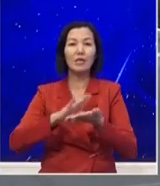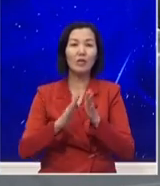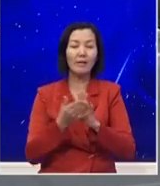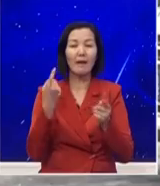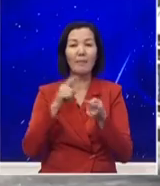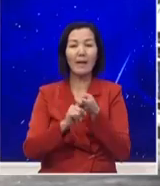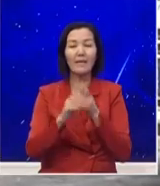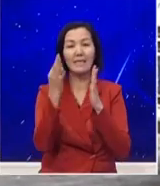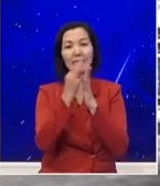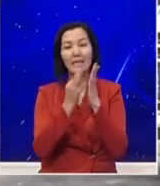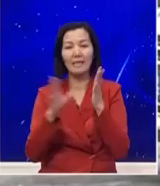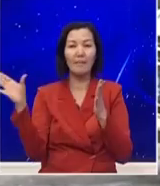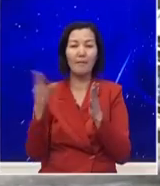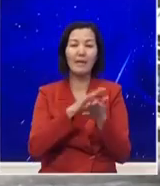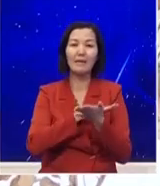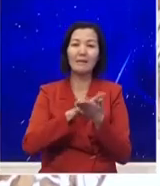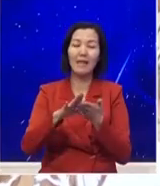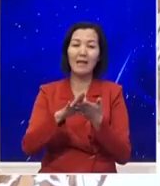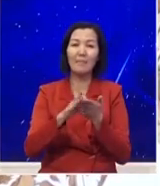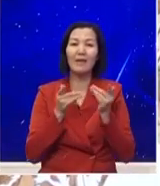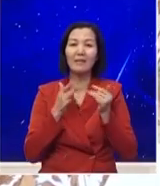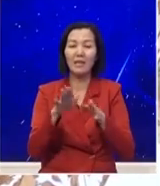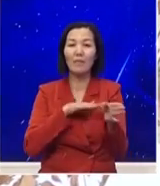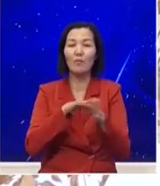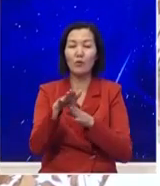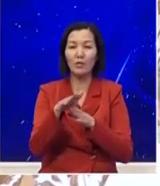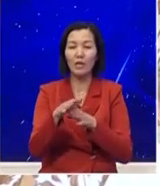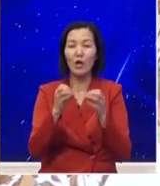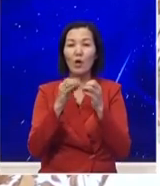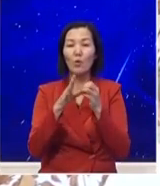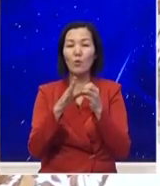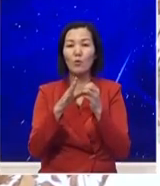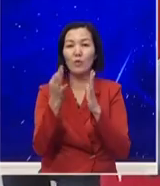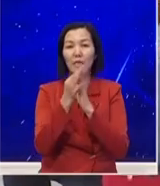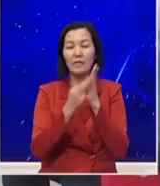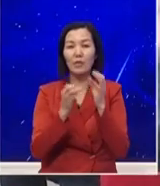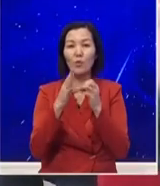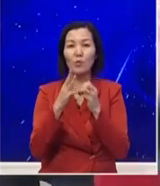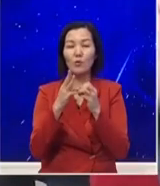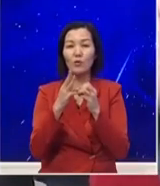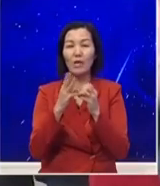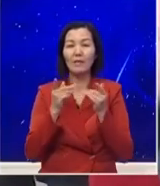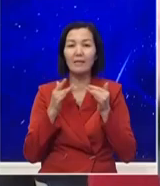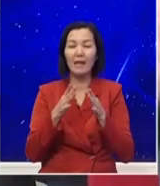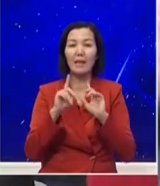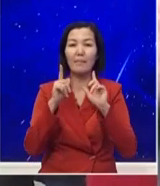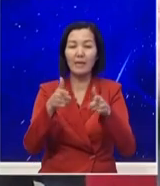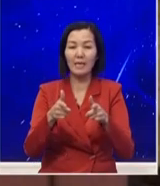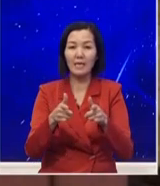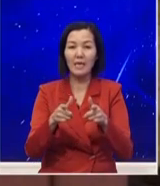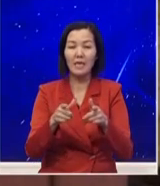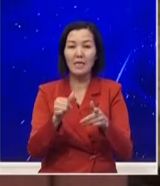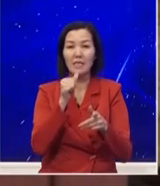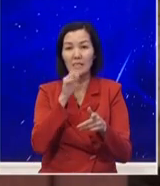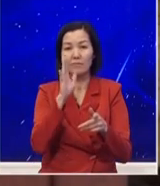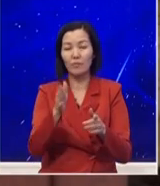байланысты сынақта барлық санитарлық талап сақталады. Өңірдегі 14 тест өткізу пунктінде 13 шлекпен талапкерлер сынақ тапсырады.